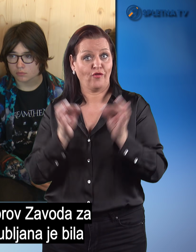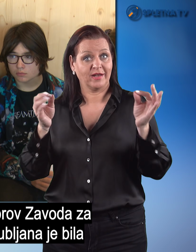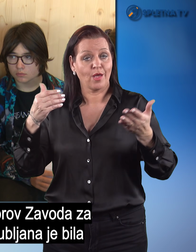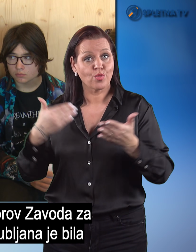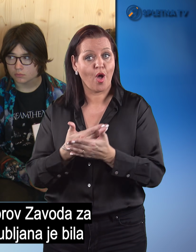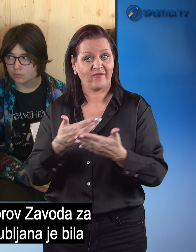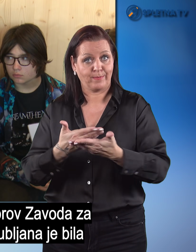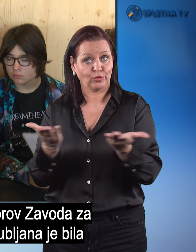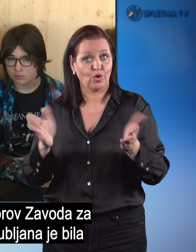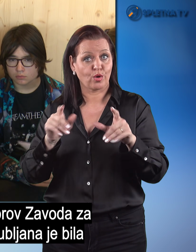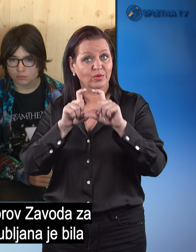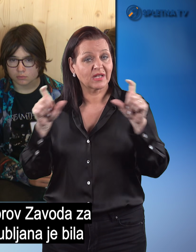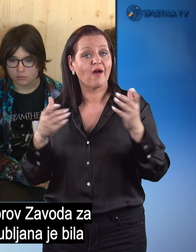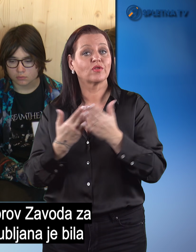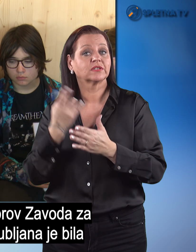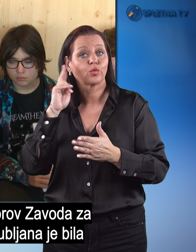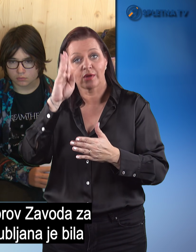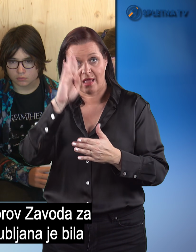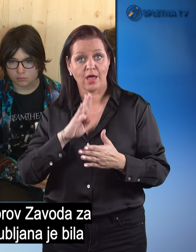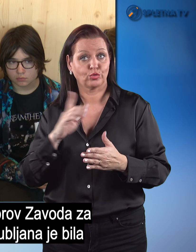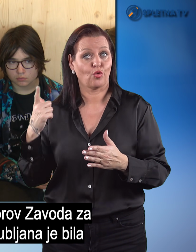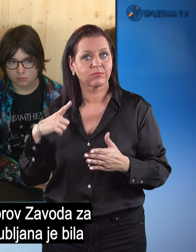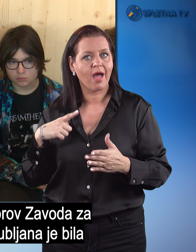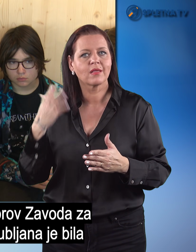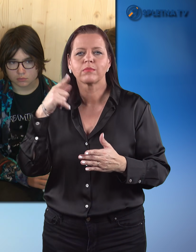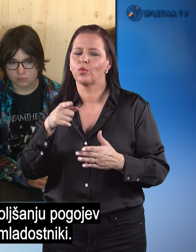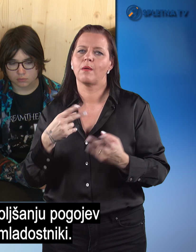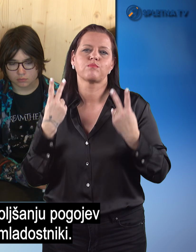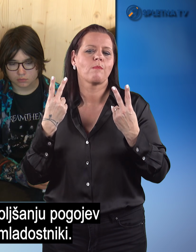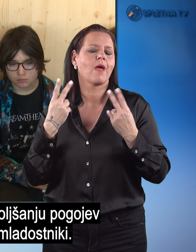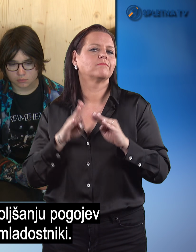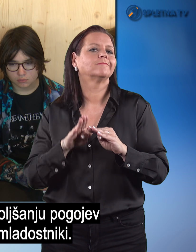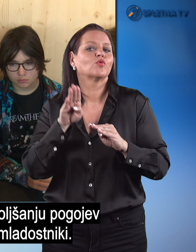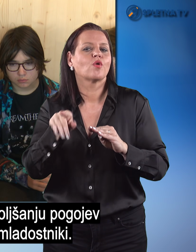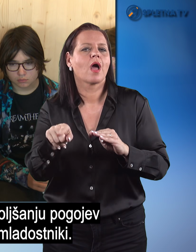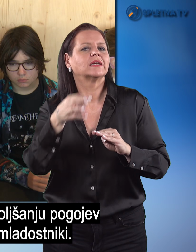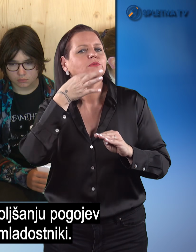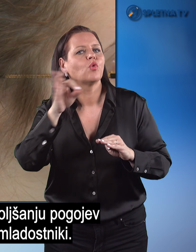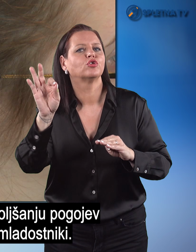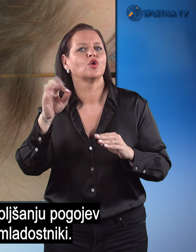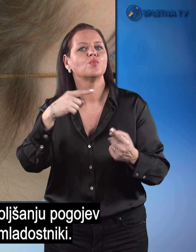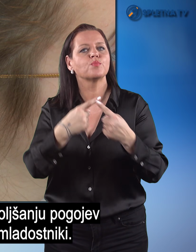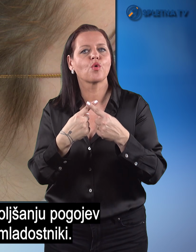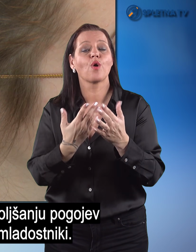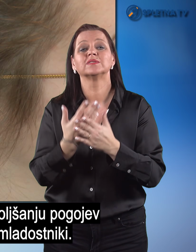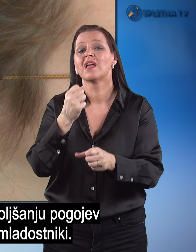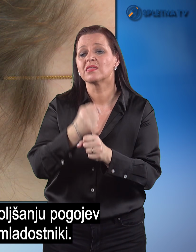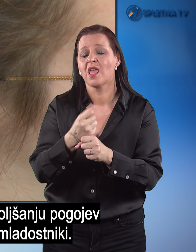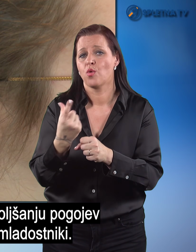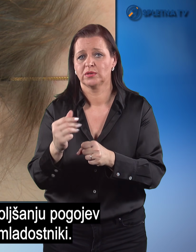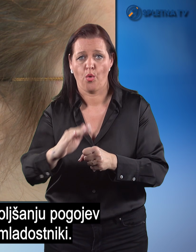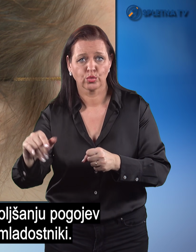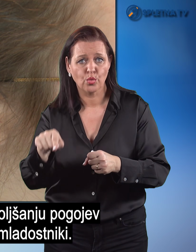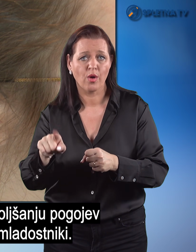Otvoritev novih prostorov Zavoda za gluhe in naglušne Ljubljana je bila pomemben korak k izboljšanju pogojev